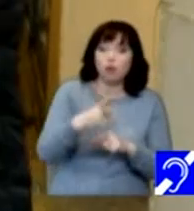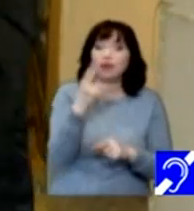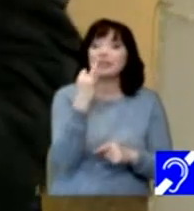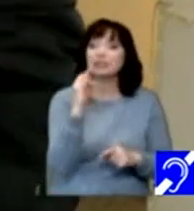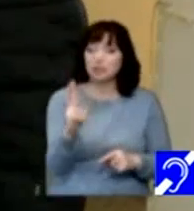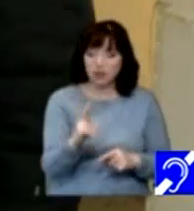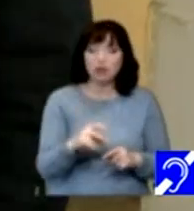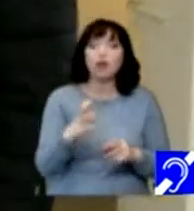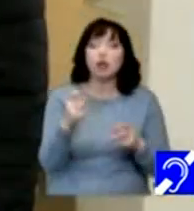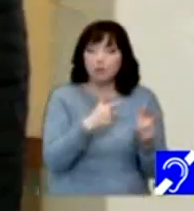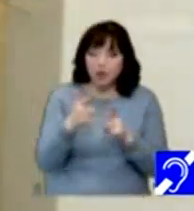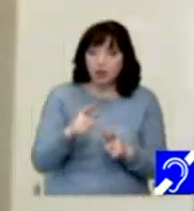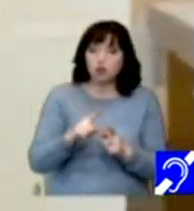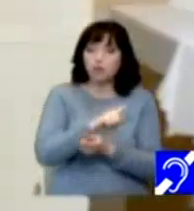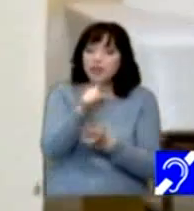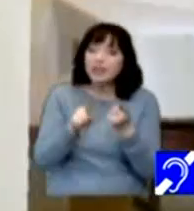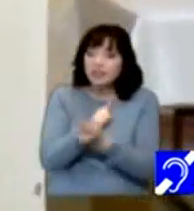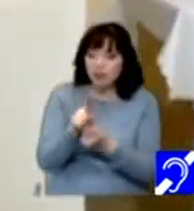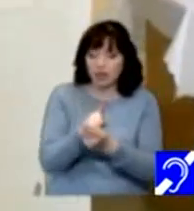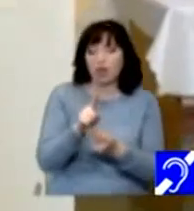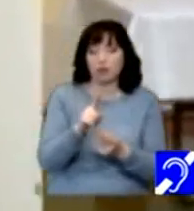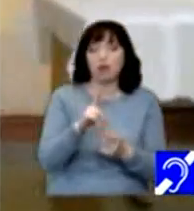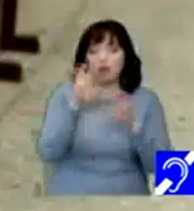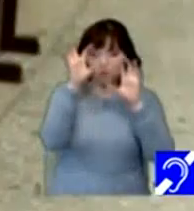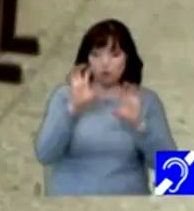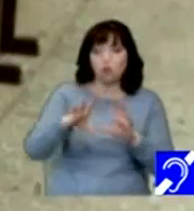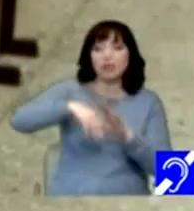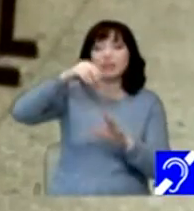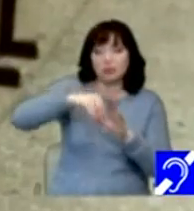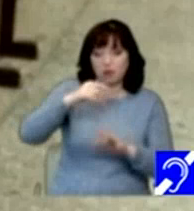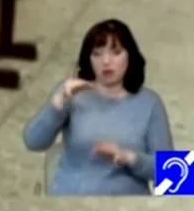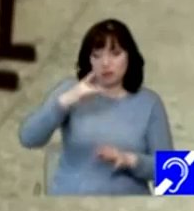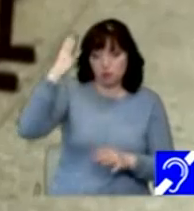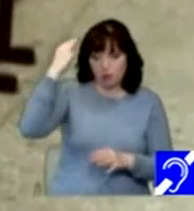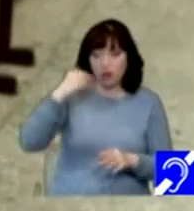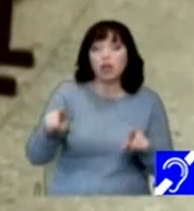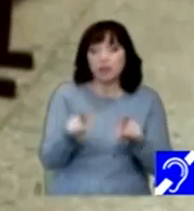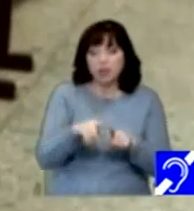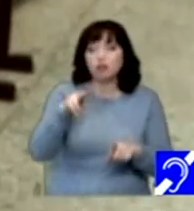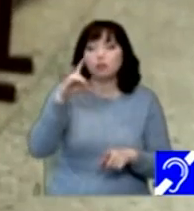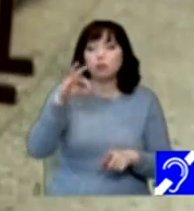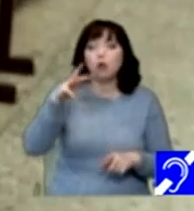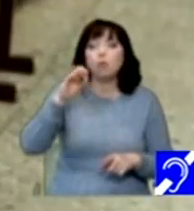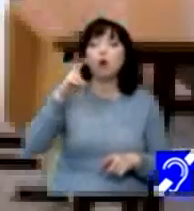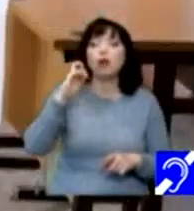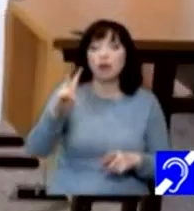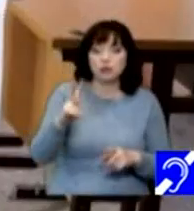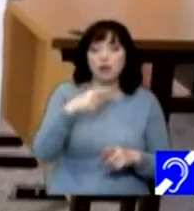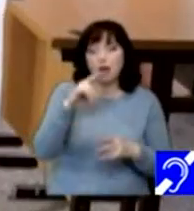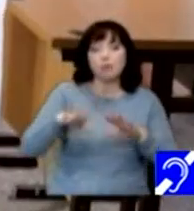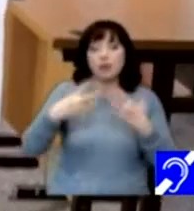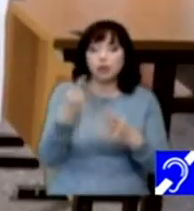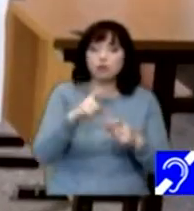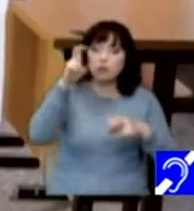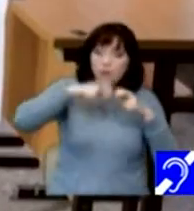pregătesc modificări importante la codul electoral al Republicii Moldova. Promolex mai propune și verificarea verilor candidaților pentru